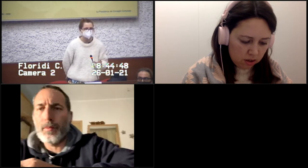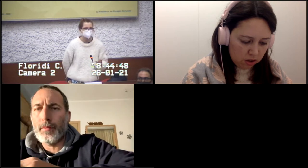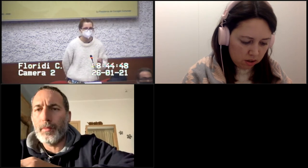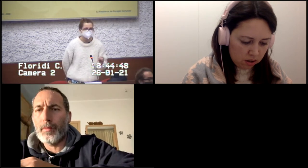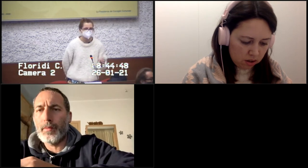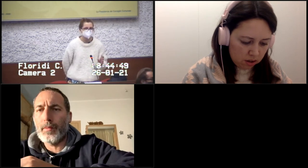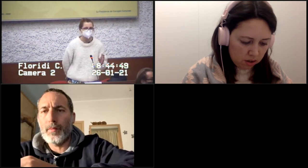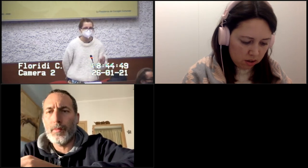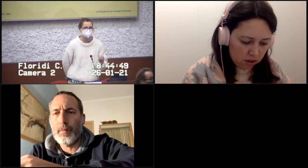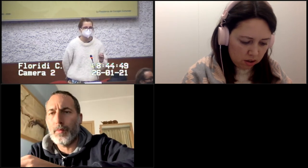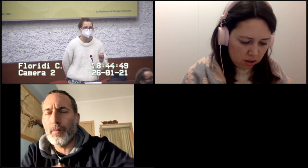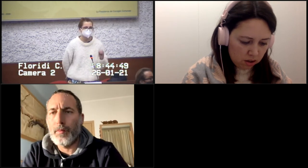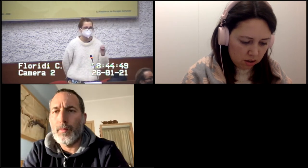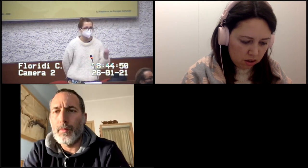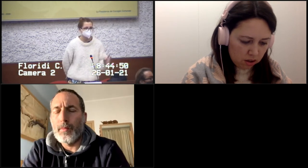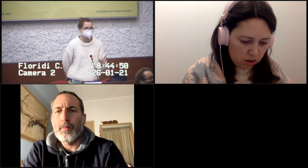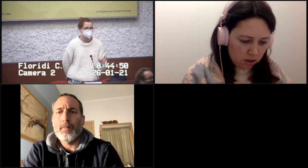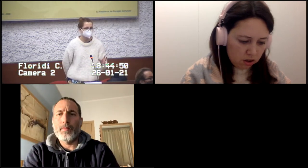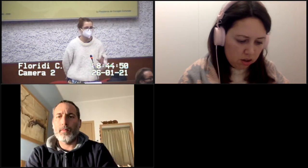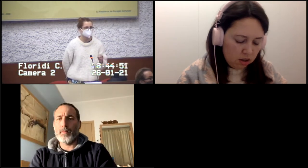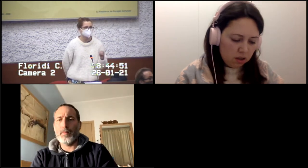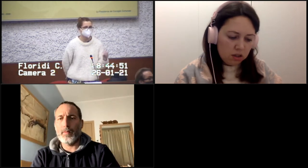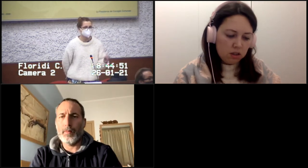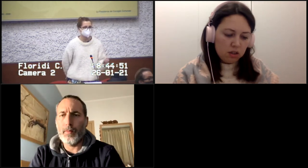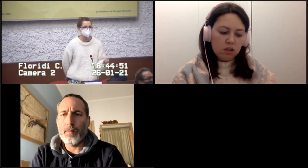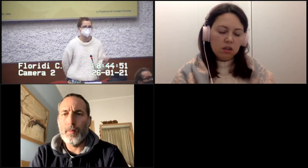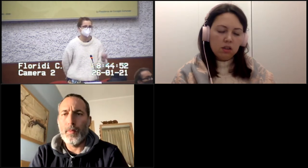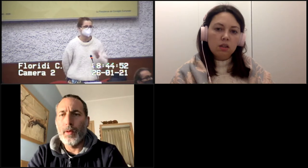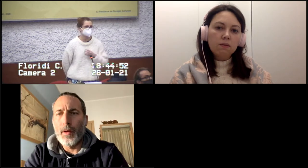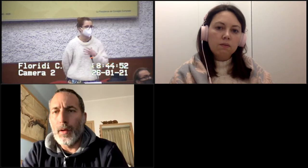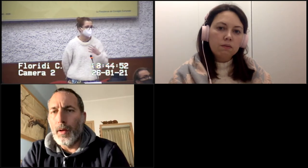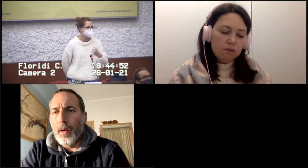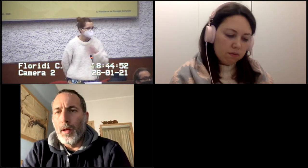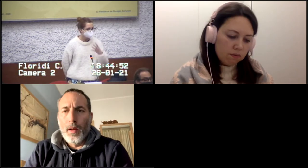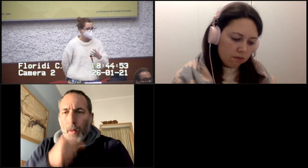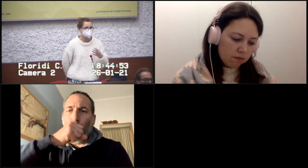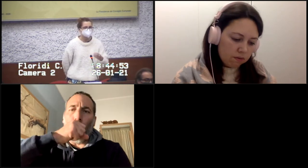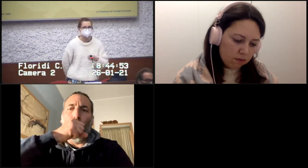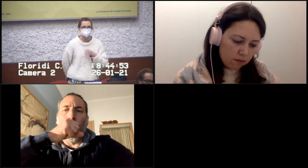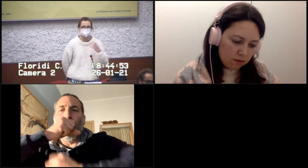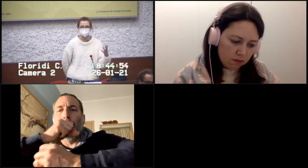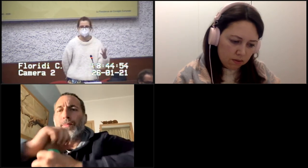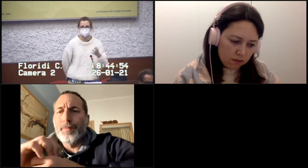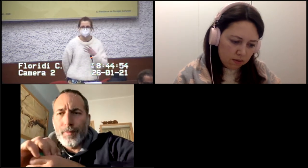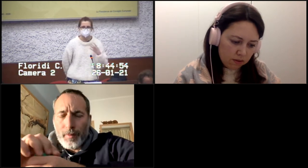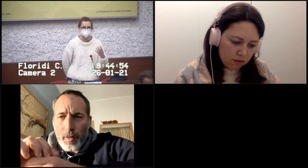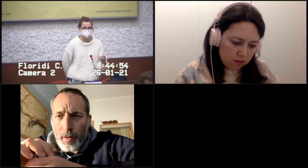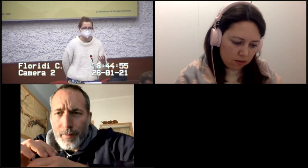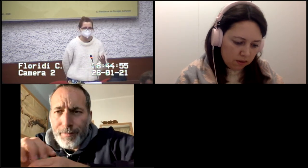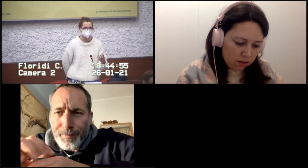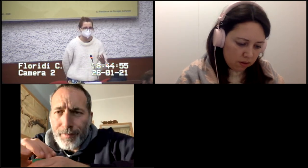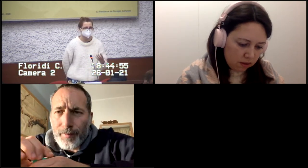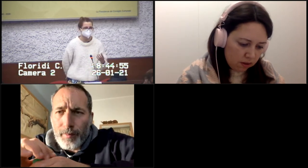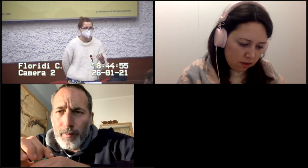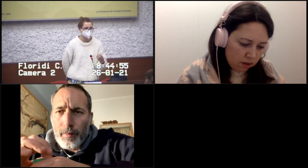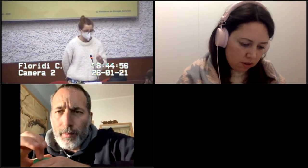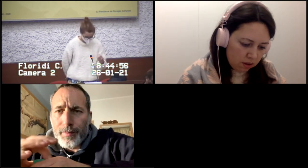tristezza, lo voglio ricordare davvero per il bellissimo ricordo che lui ha lasciato non solo nella mia vita, ma nella vita di tutte le persone